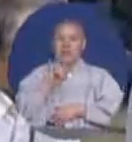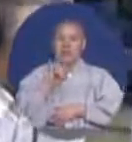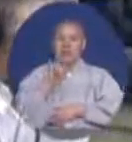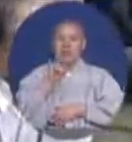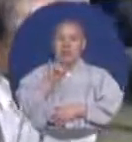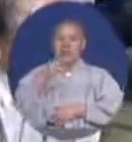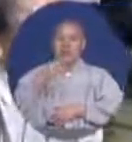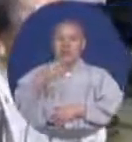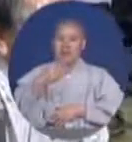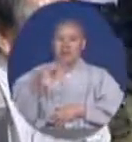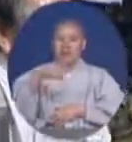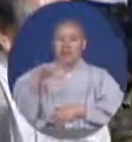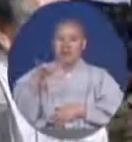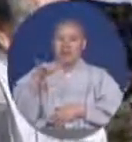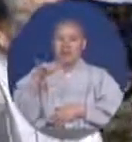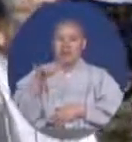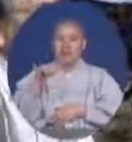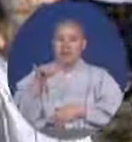자타